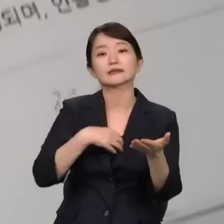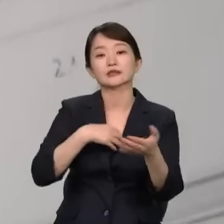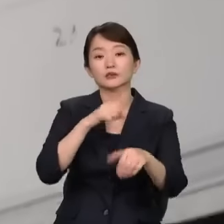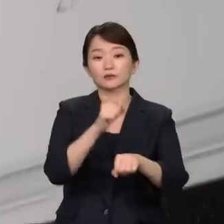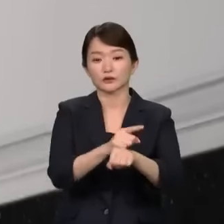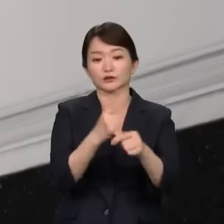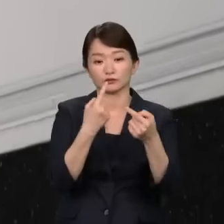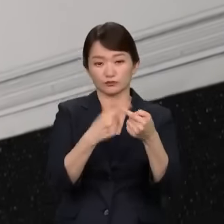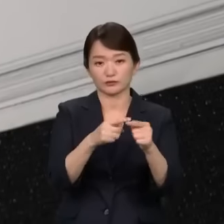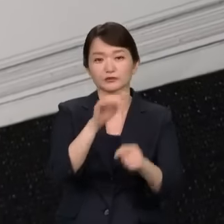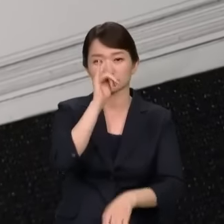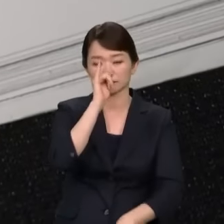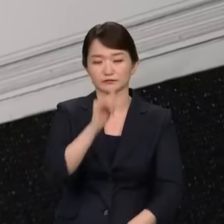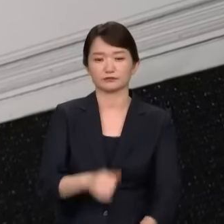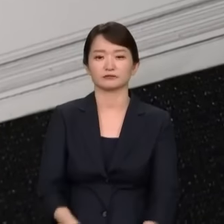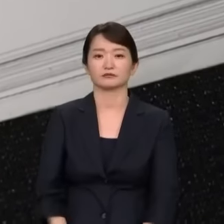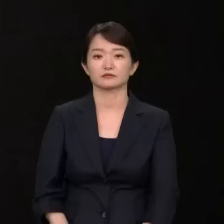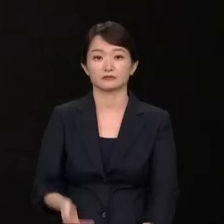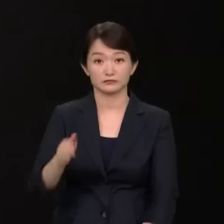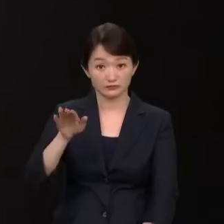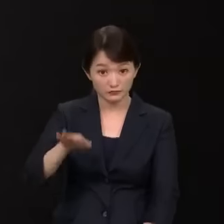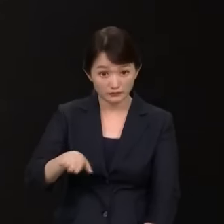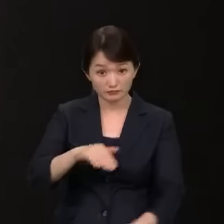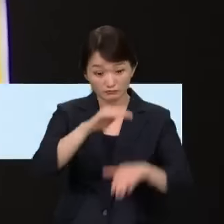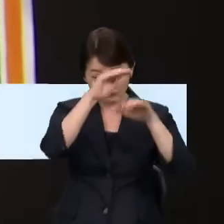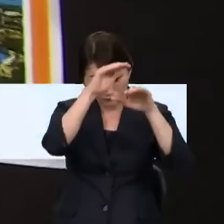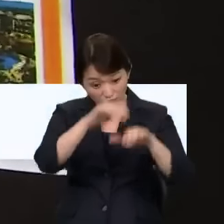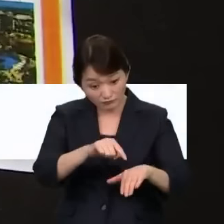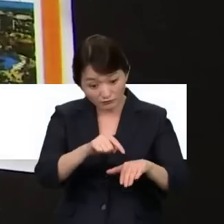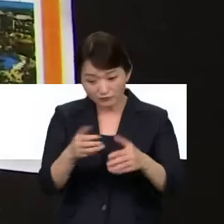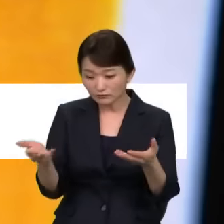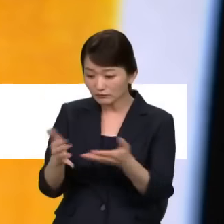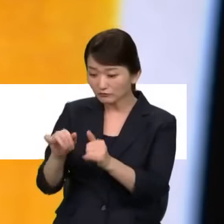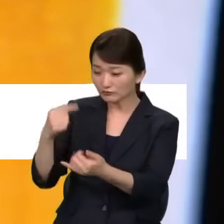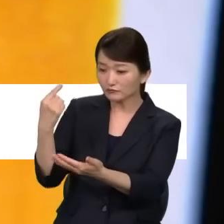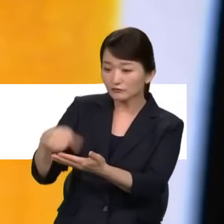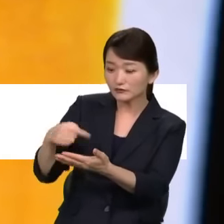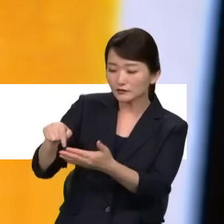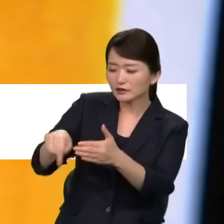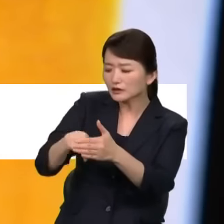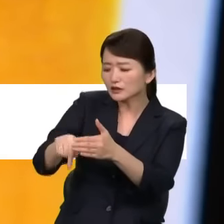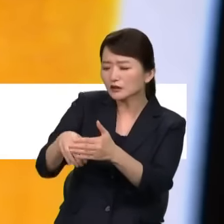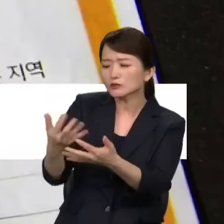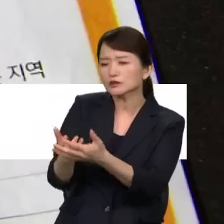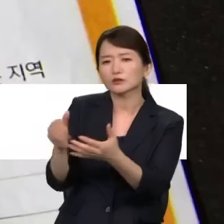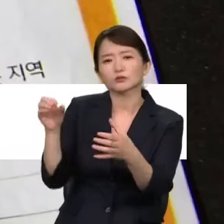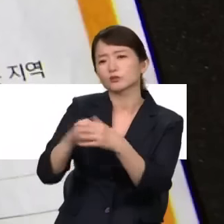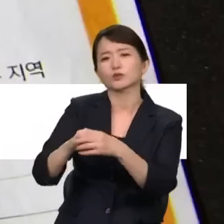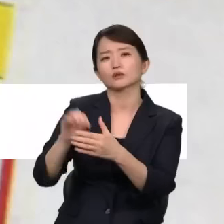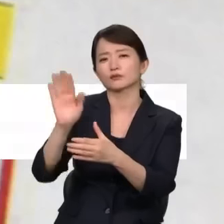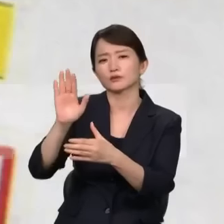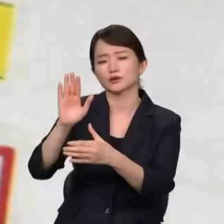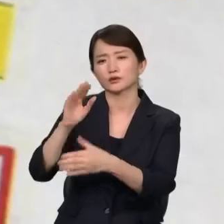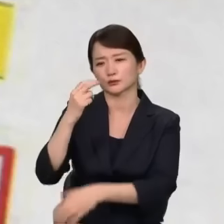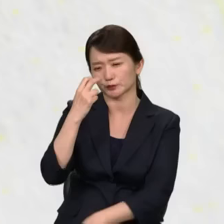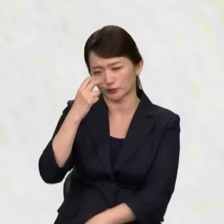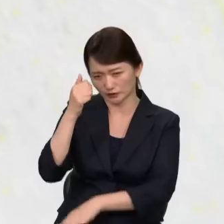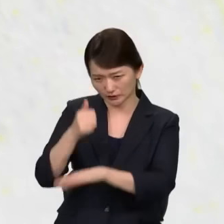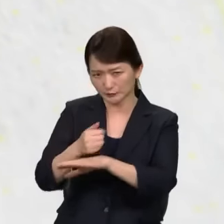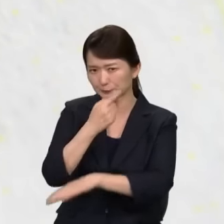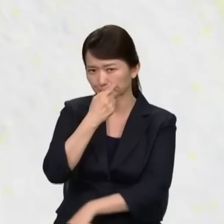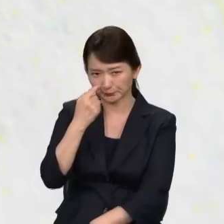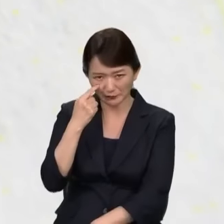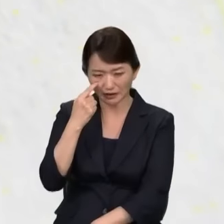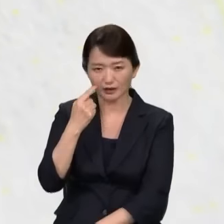분석이 돼 있습니다. 하지만 이런 내용은 직원 교육을 위한 내부 자료엔 담기지 않은 거로 취재 결과